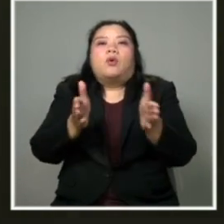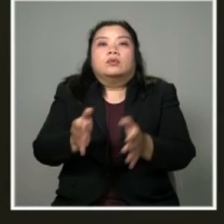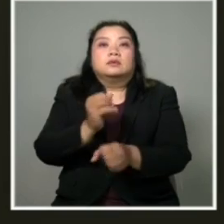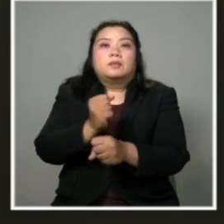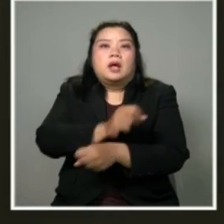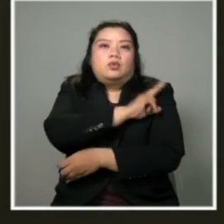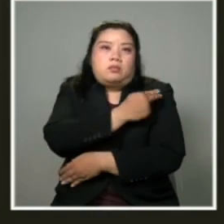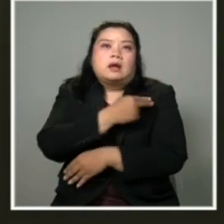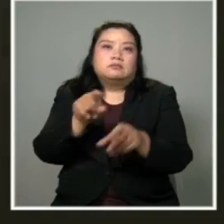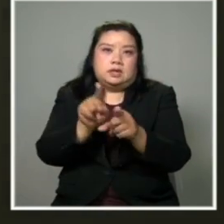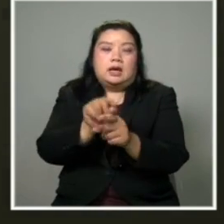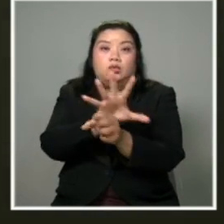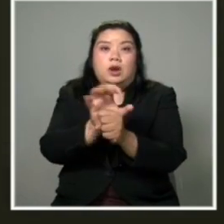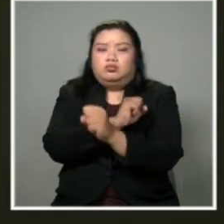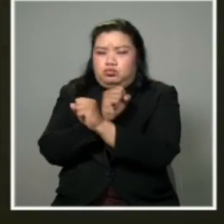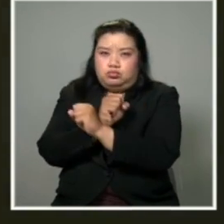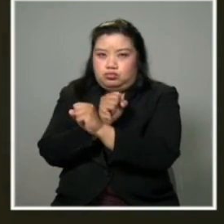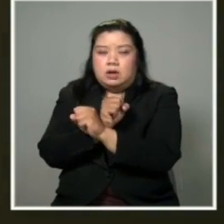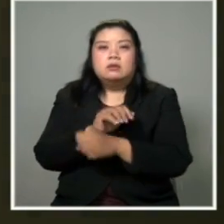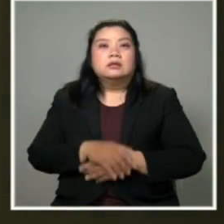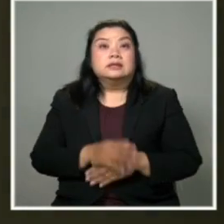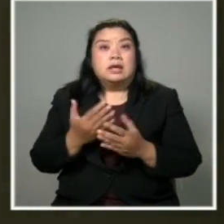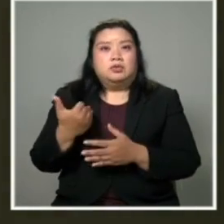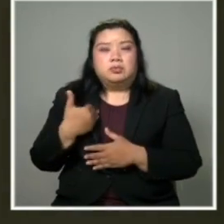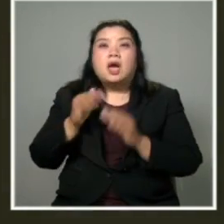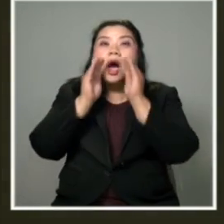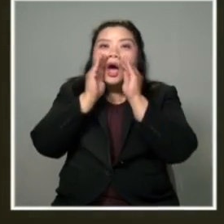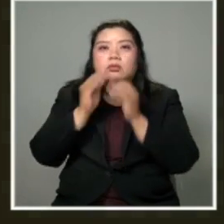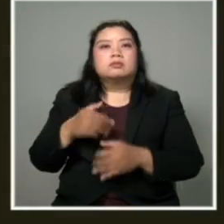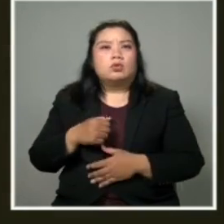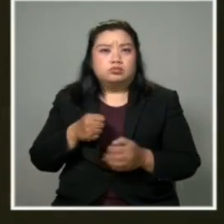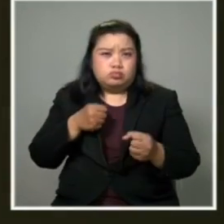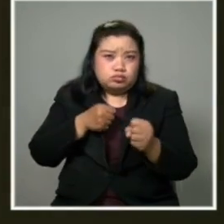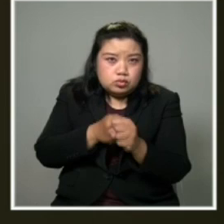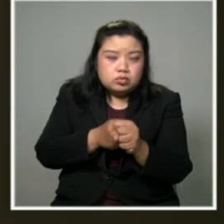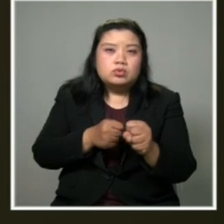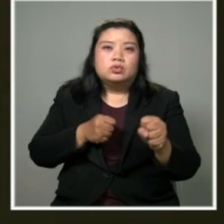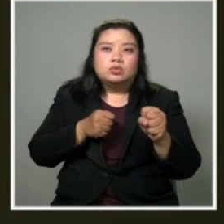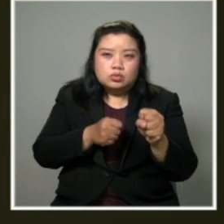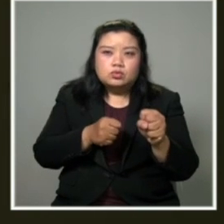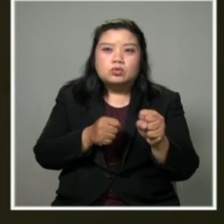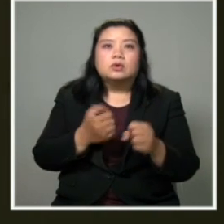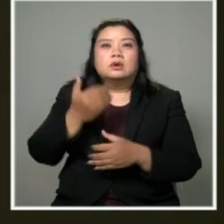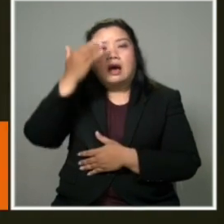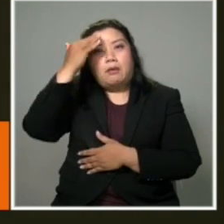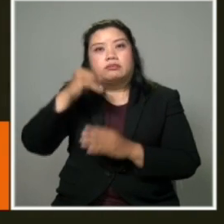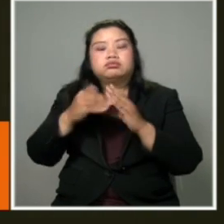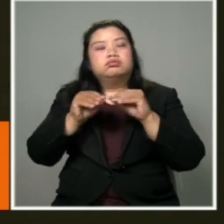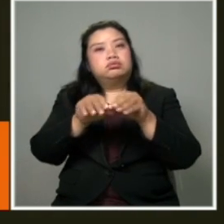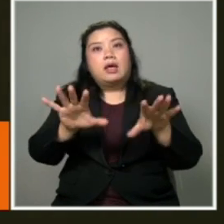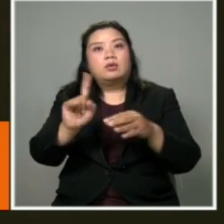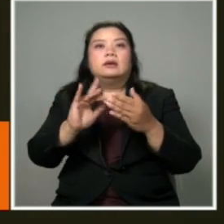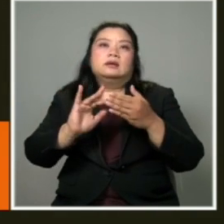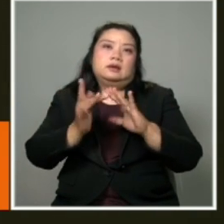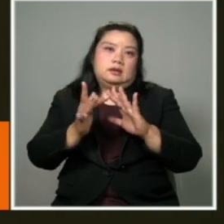ทางการแพทย์ในการต่อสู้กับโควิด -19 พร้อมกับมีเสียงตะโกนบอกว่าสู้ๆนะครับแล้วก็นำคลิปปรบมือเนี่ยไปแชร์ในโลกออนไลน์กันเยอะเล